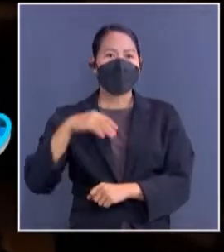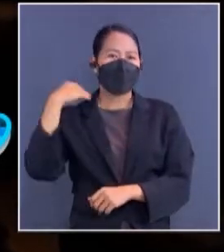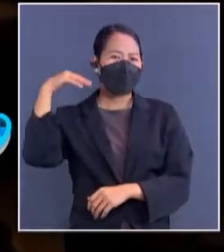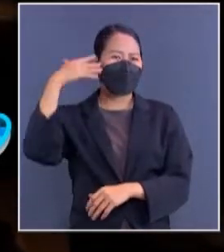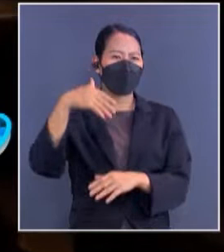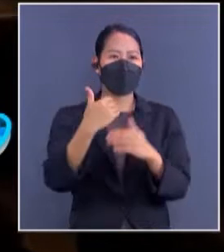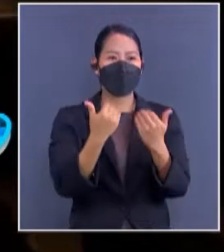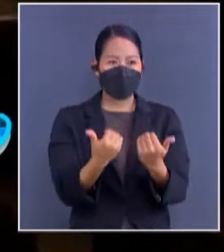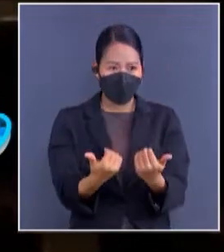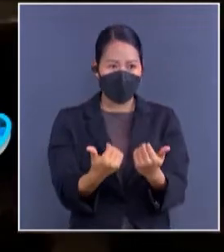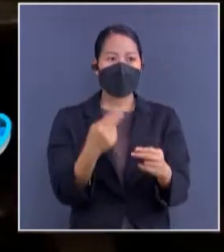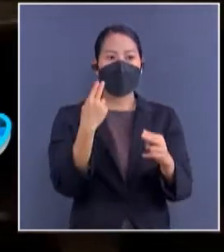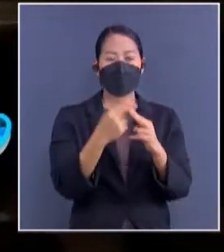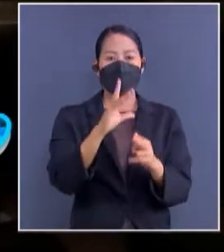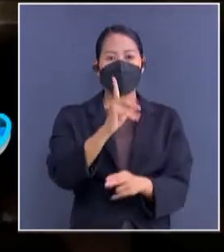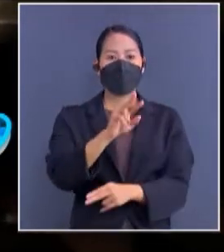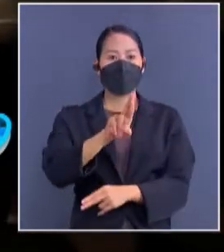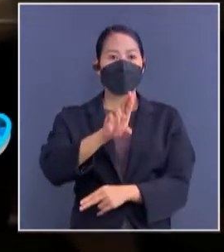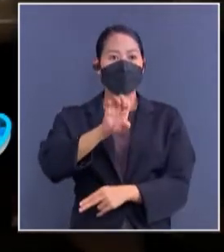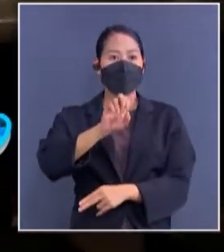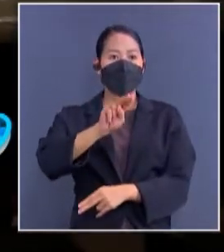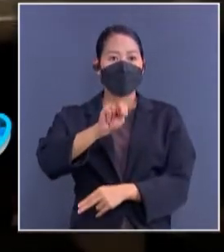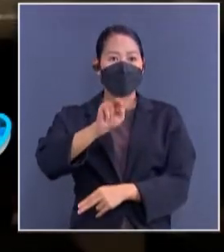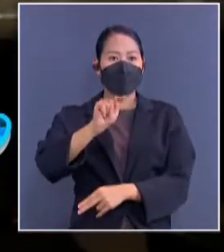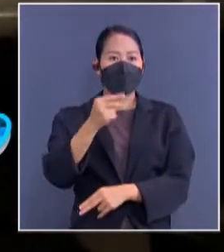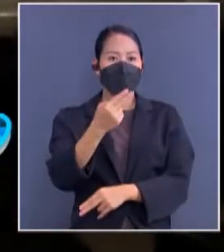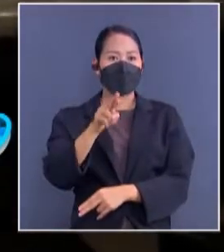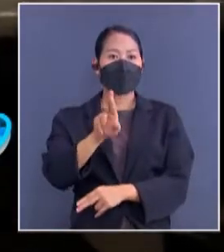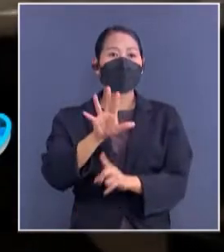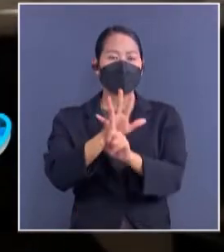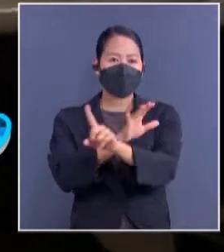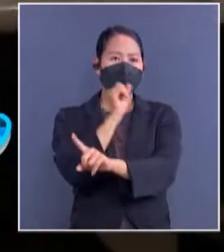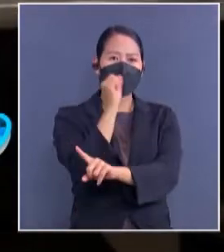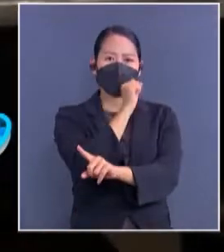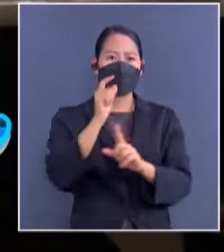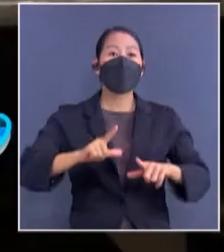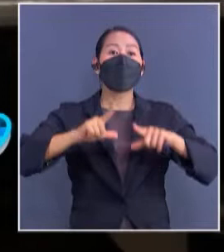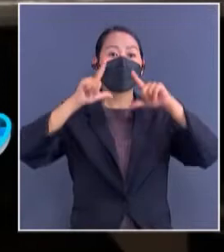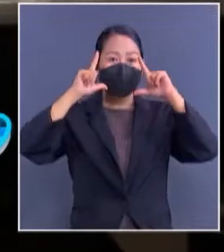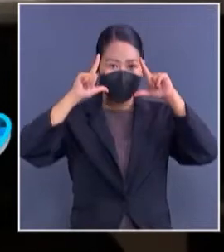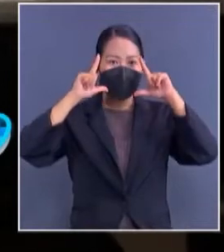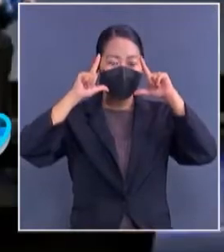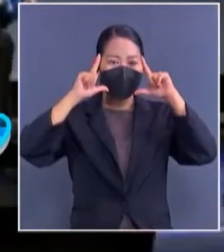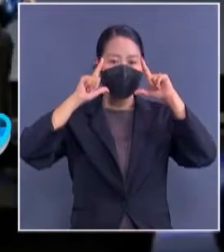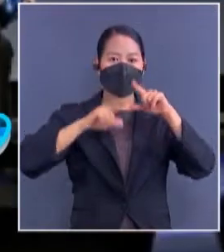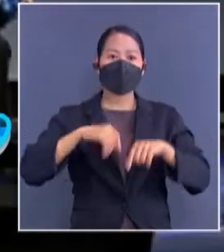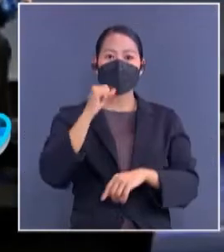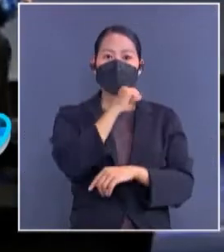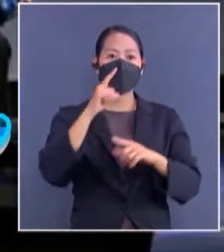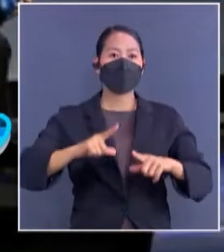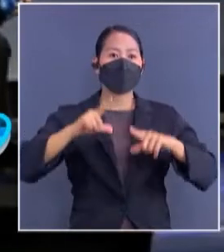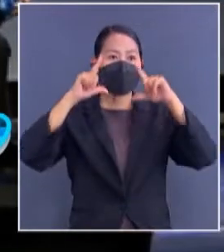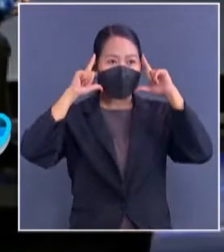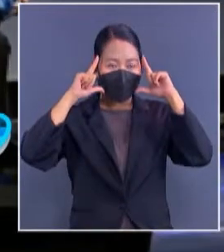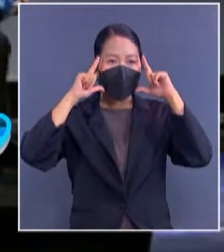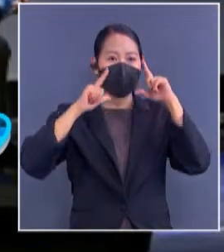ะที่ชรินทร์ดันธนาคอนศิลปินแห่งชาติได้ยืนหยัดสร้างสรรค์งานคอนเสิร์ตเพื่อยกระดับการแสดงคอนเสิร์ตเพลงลูกกรุงให้ได้มาตร